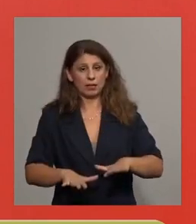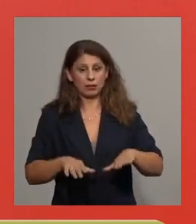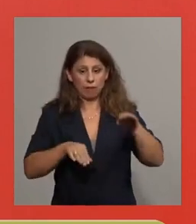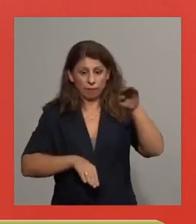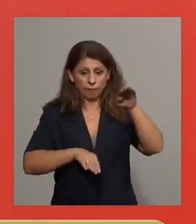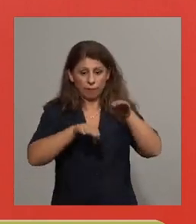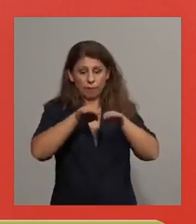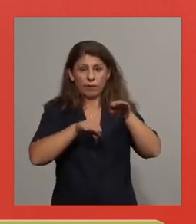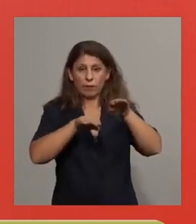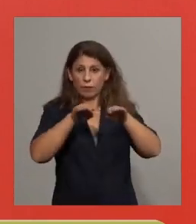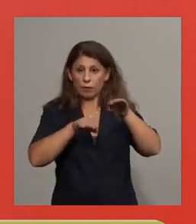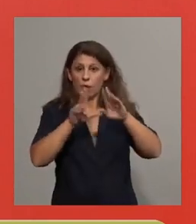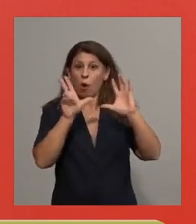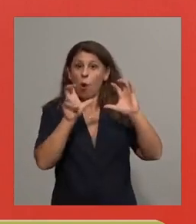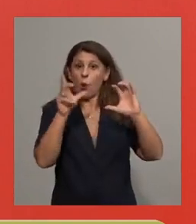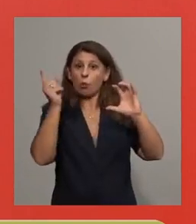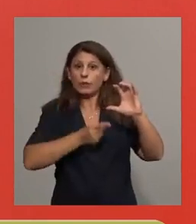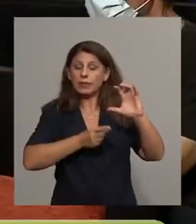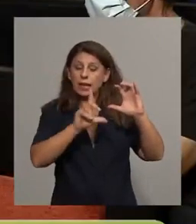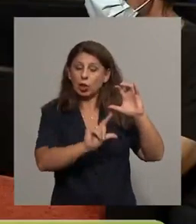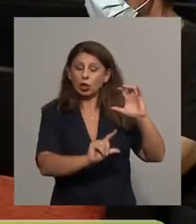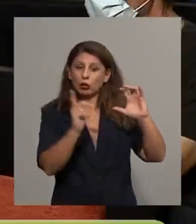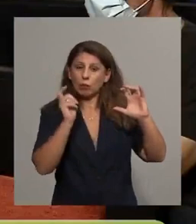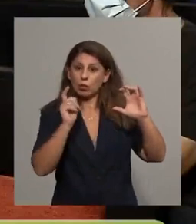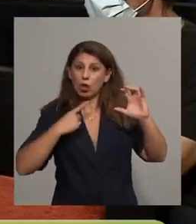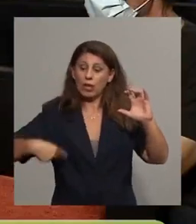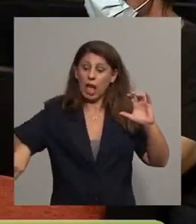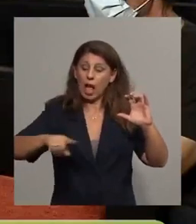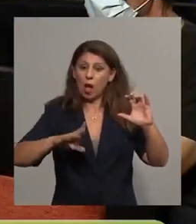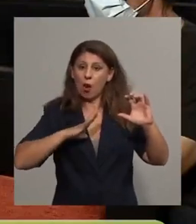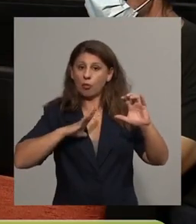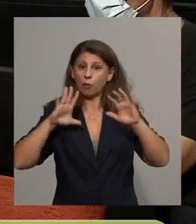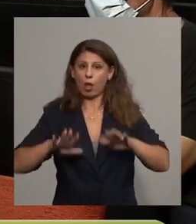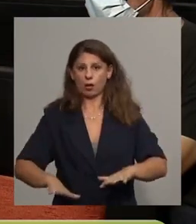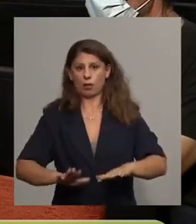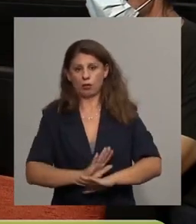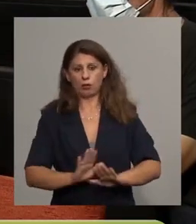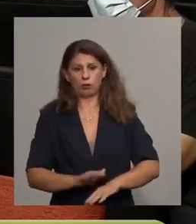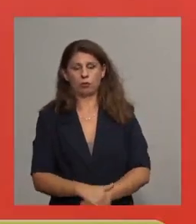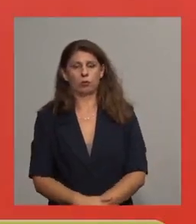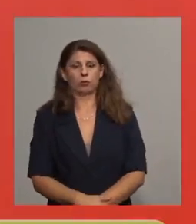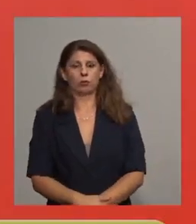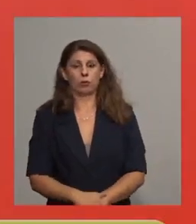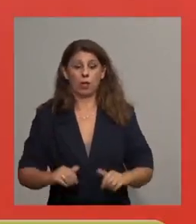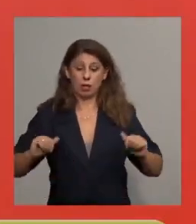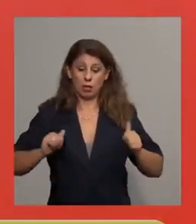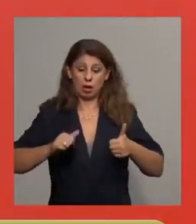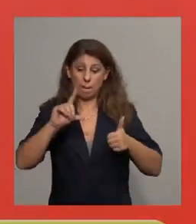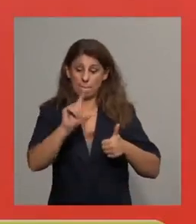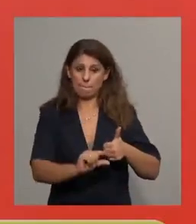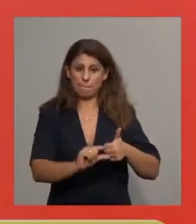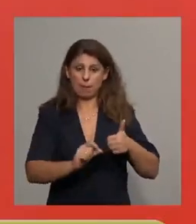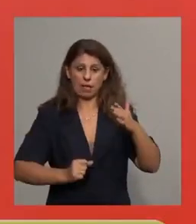του 80% του κατώτατου μισθού για όλους τους ανέργους. Γενναία μείωση